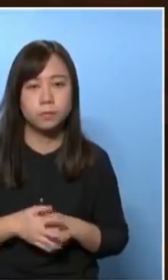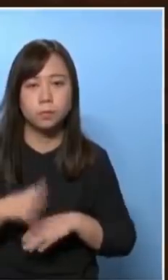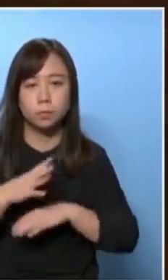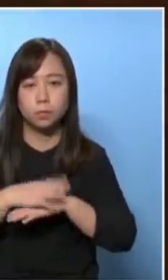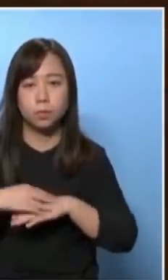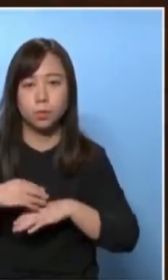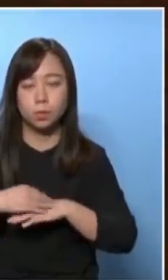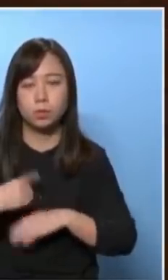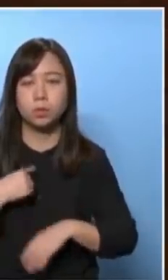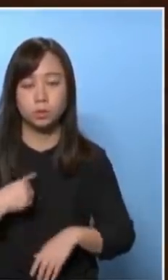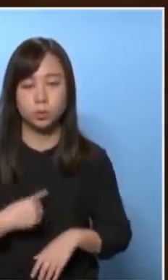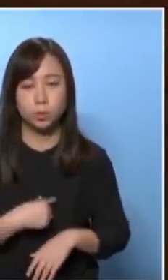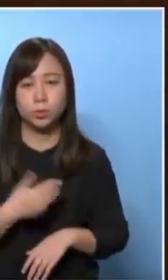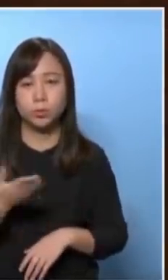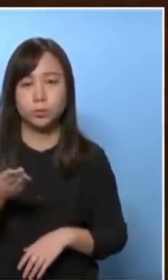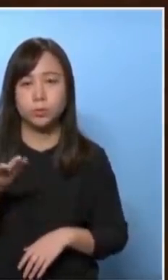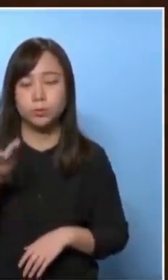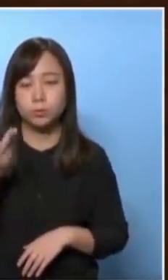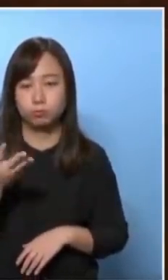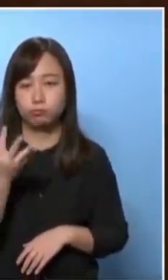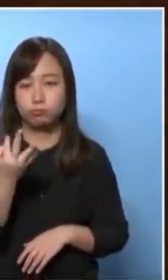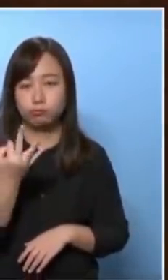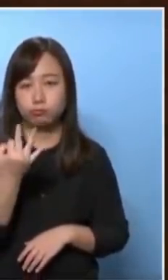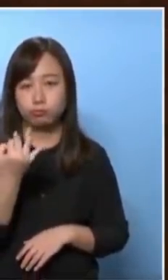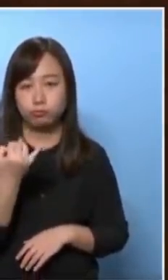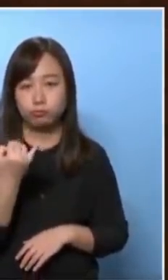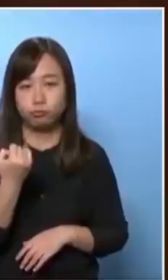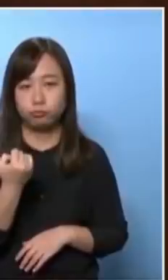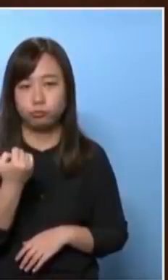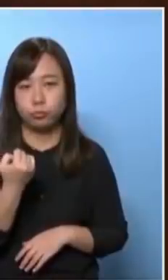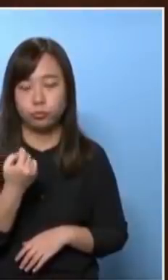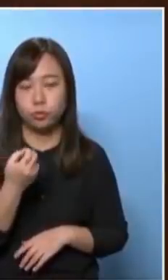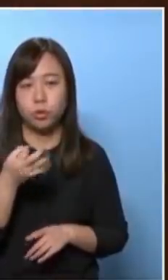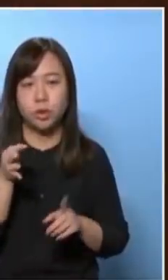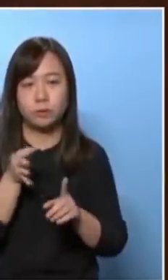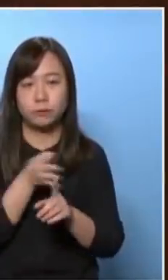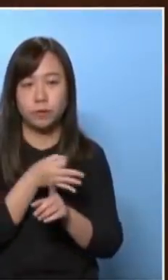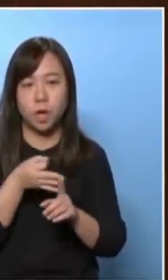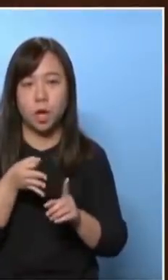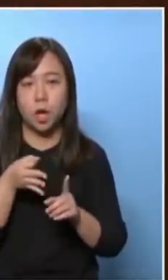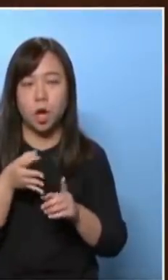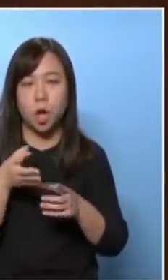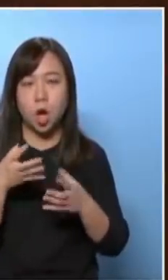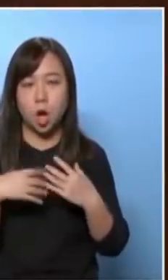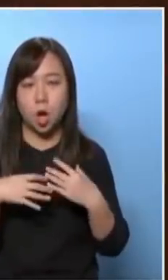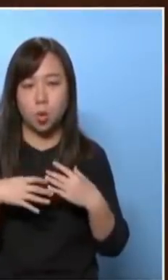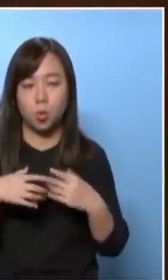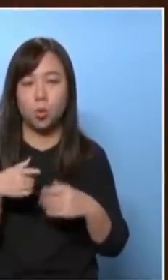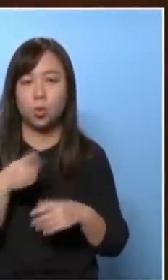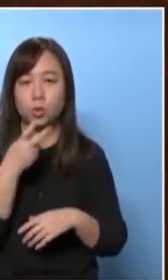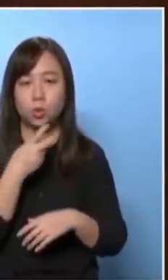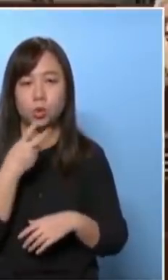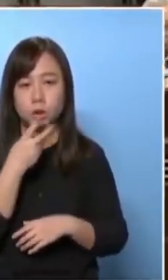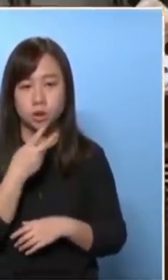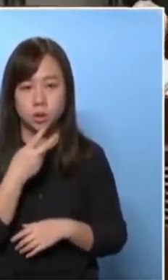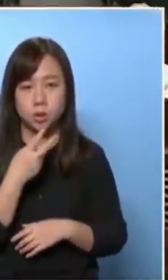毛孟靜議員，你多次用非議會的語言。